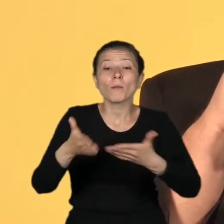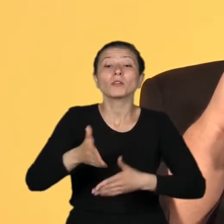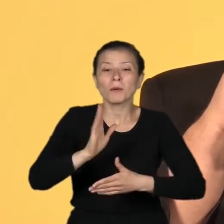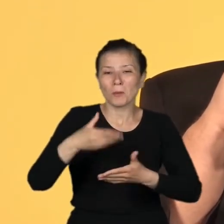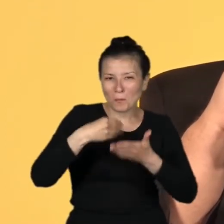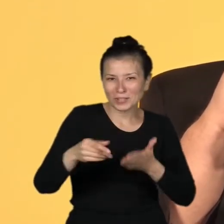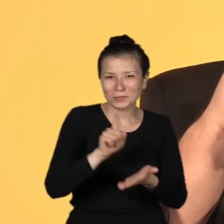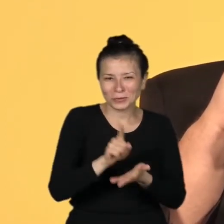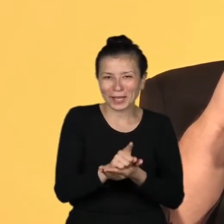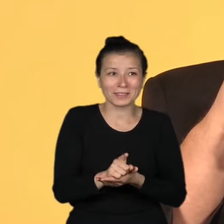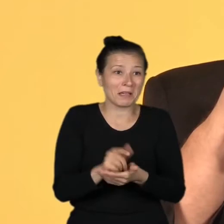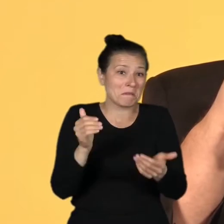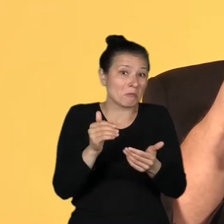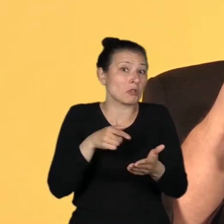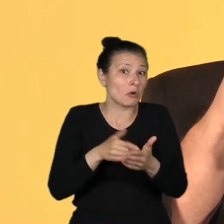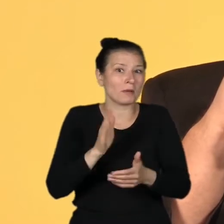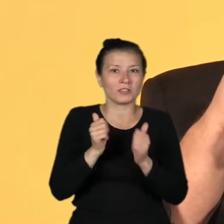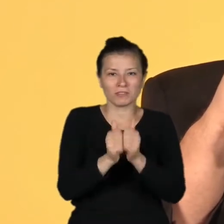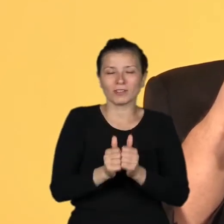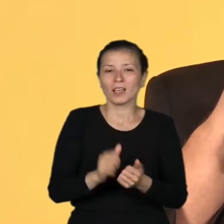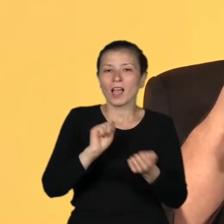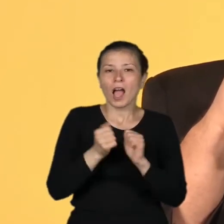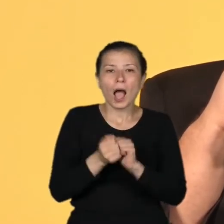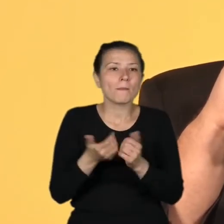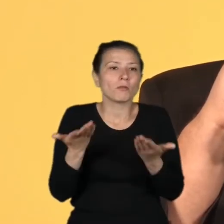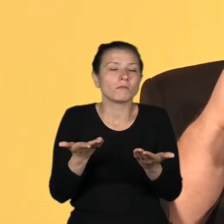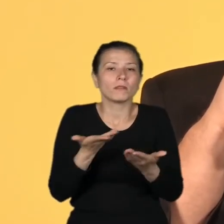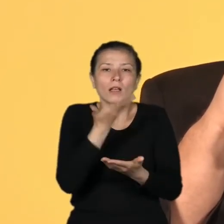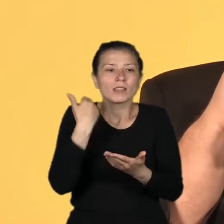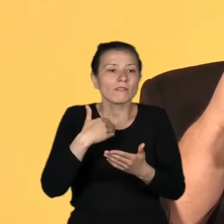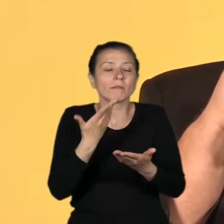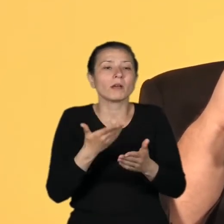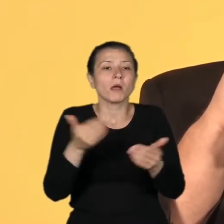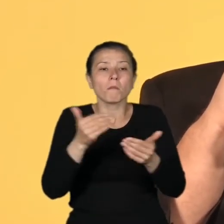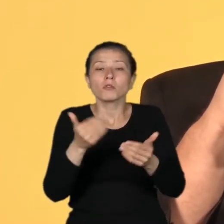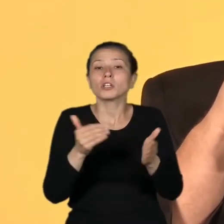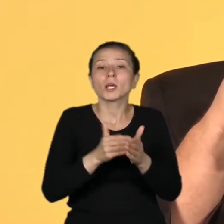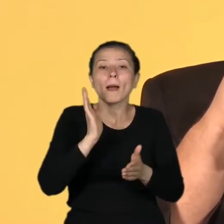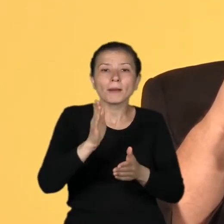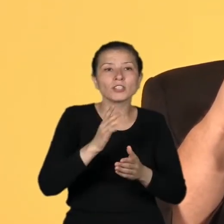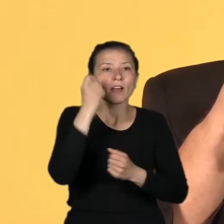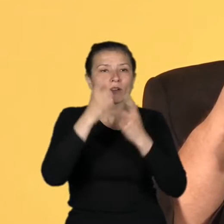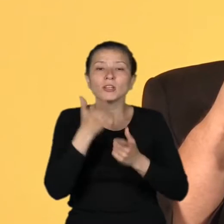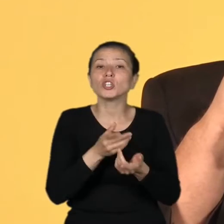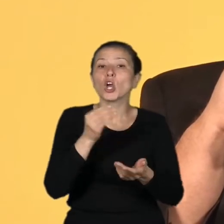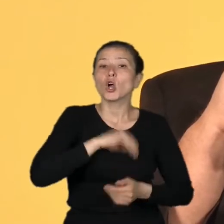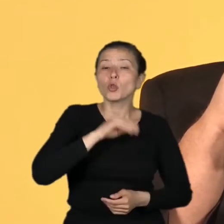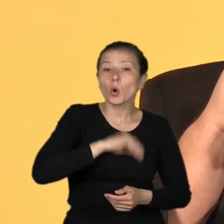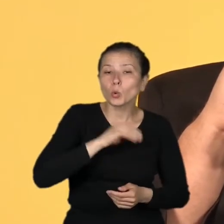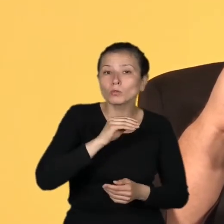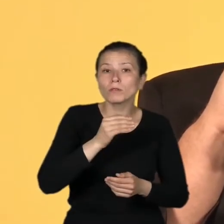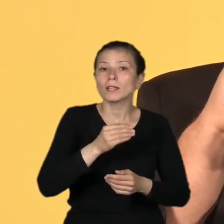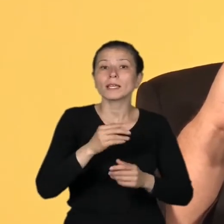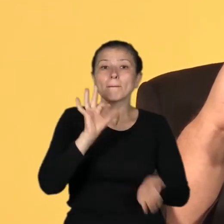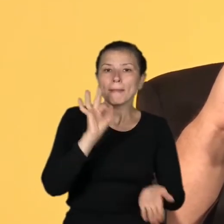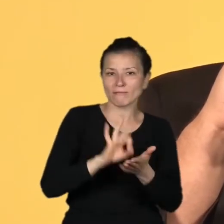może wyzwaniem będzie uruchomienie pewnych mechanizmów dochodu takiego gwarantowanego, podstawowego dla tych, którzy, powiem kolokwialnie, nigdzie do